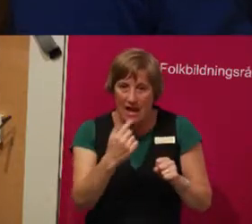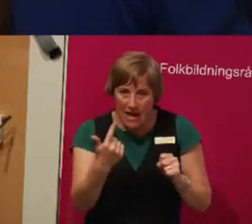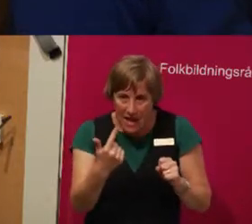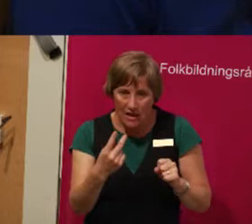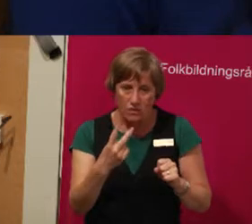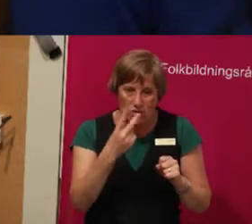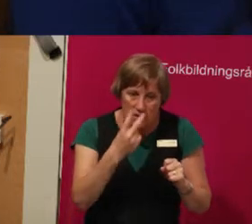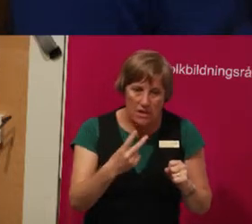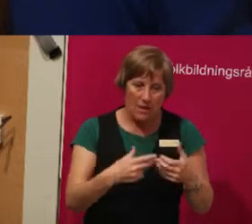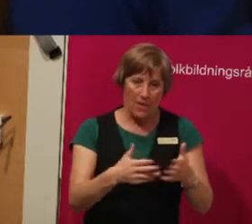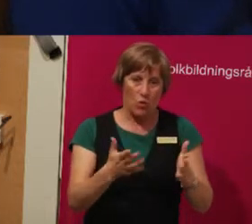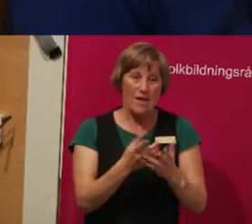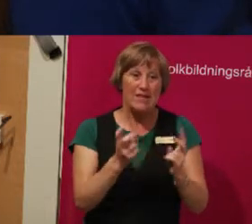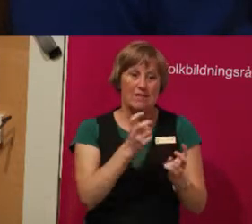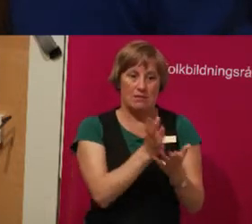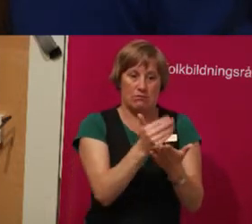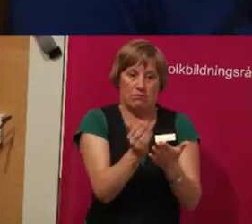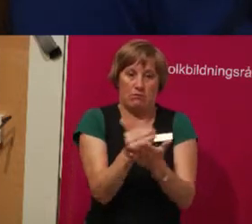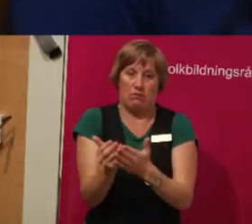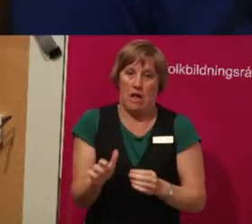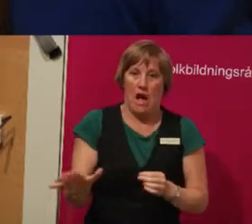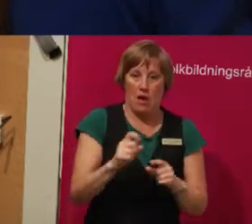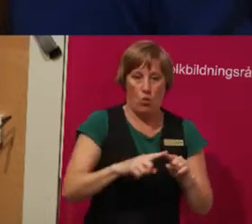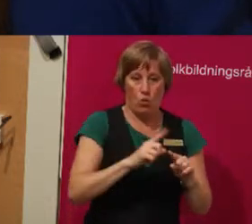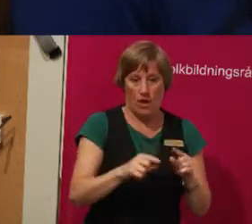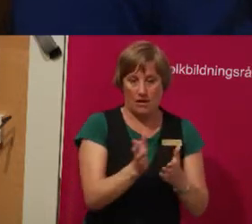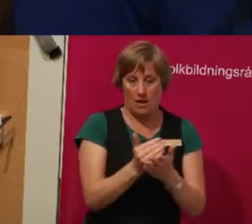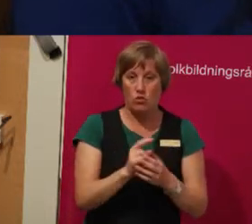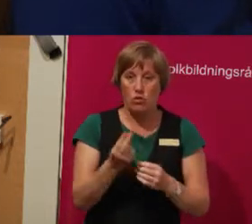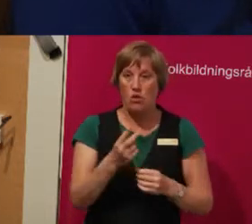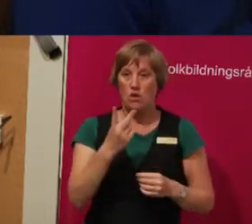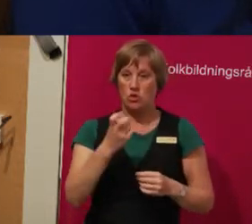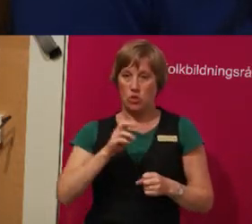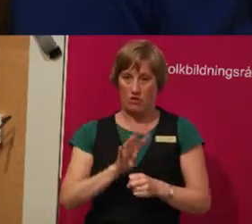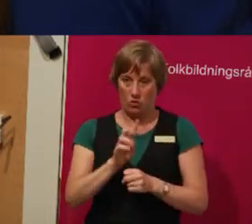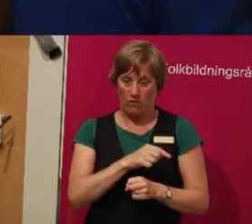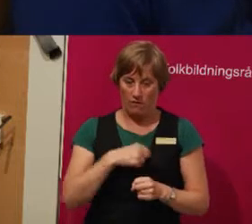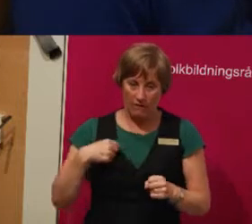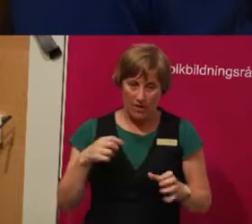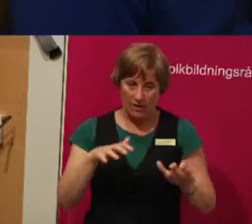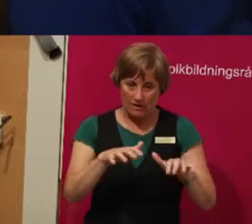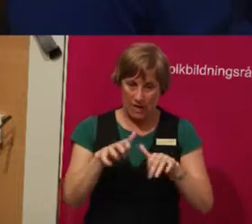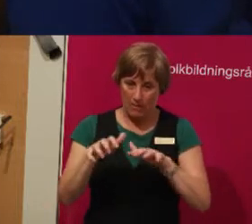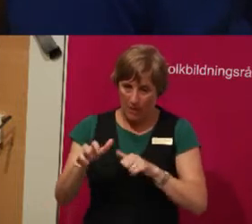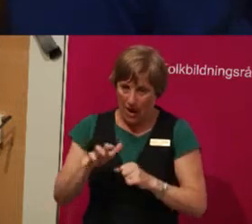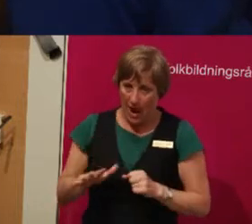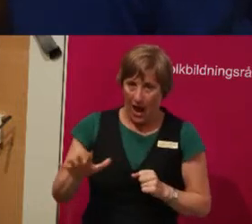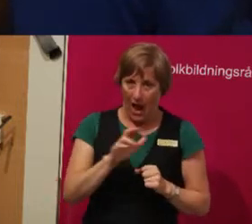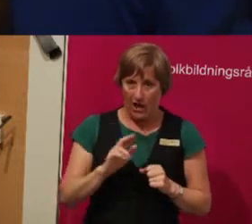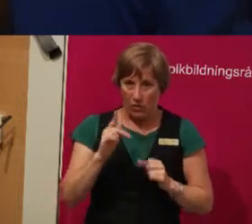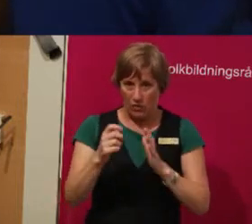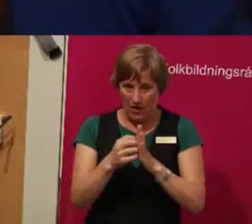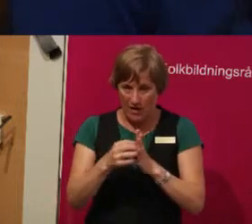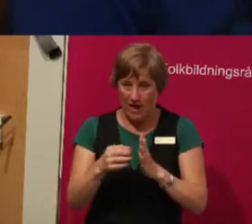sätta samman dem. Och då vill jag säga till alla er att det gör vi nu 2014. Då samlar vi all utvärdering som Folkbildningsrådet har gjort sedan vi startade upp